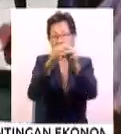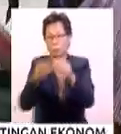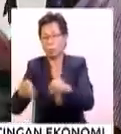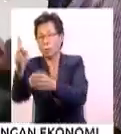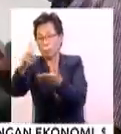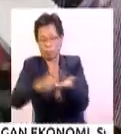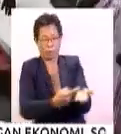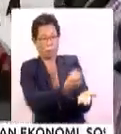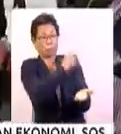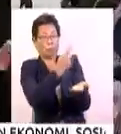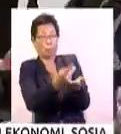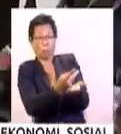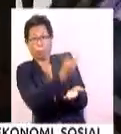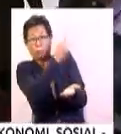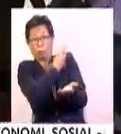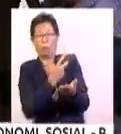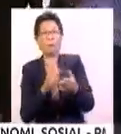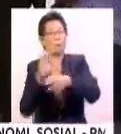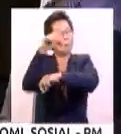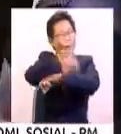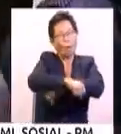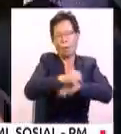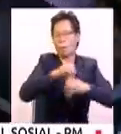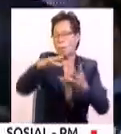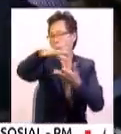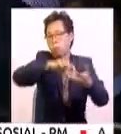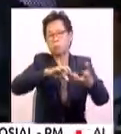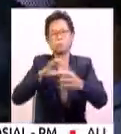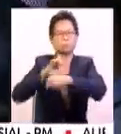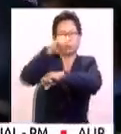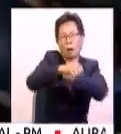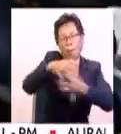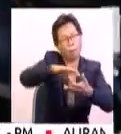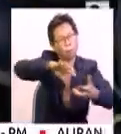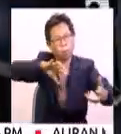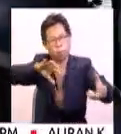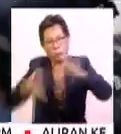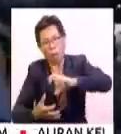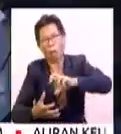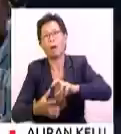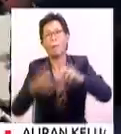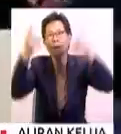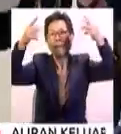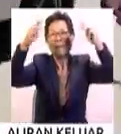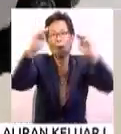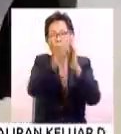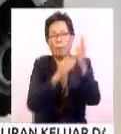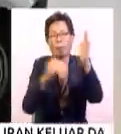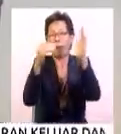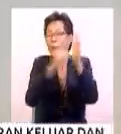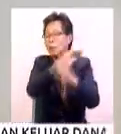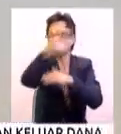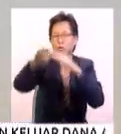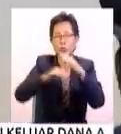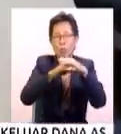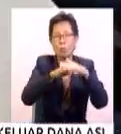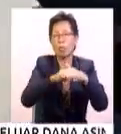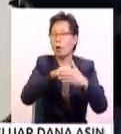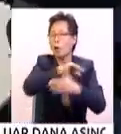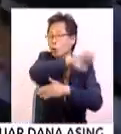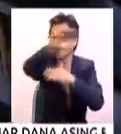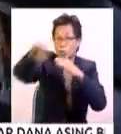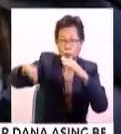lalu menyifatkan ia serangan yang membinasakan. Perdana Menterinya Jacinda Ardern menyeru semua pihak secara kolektif